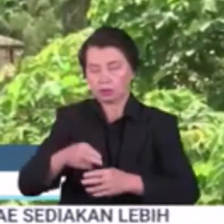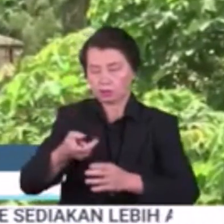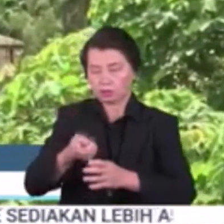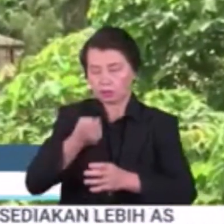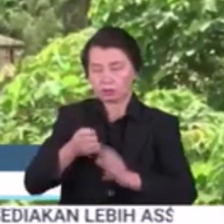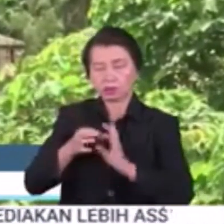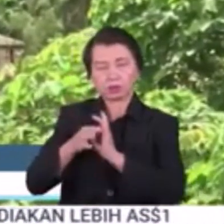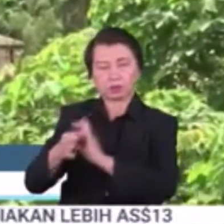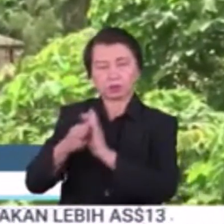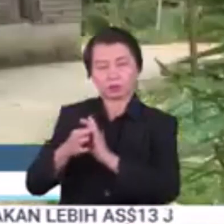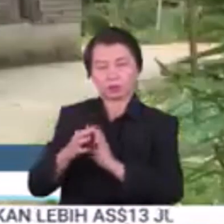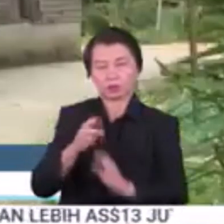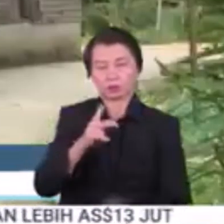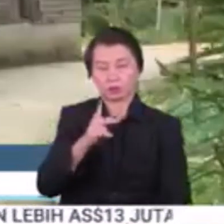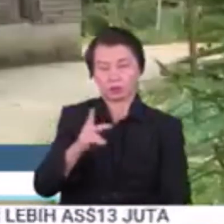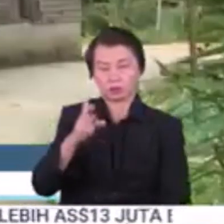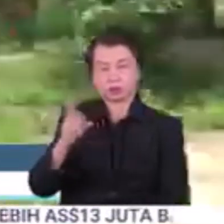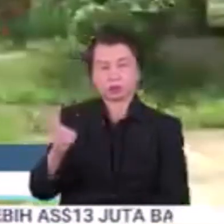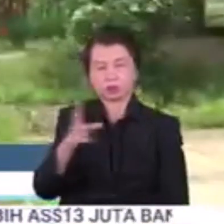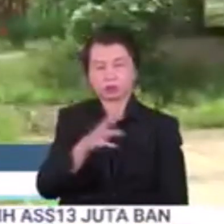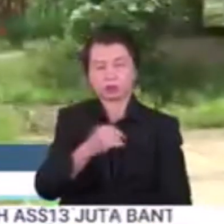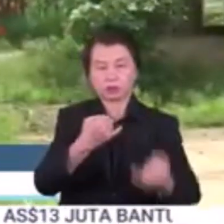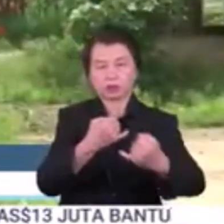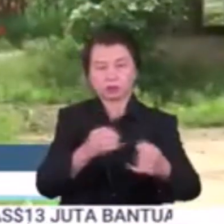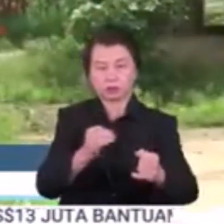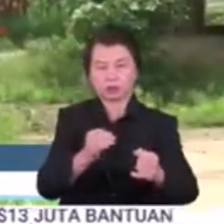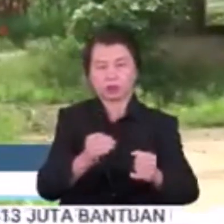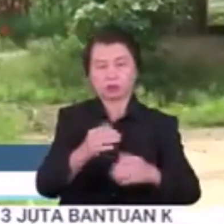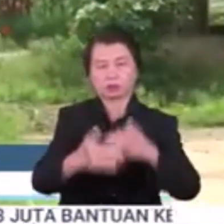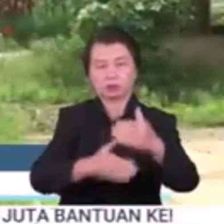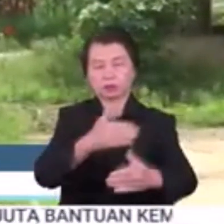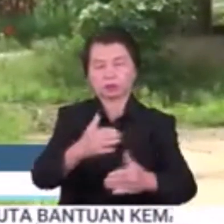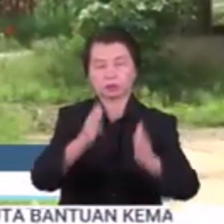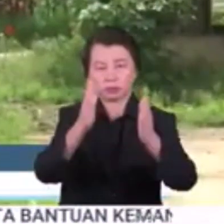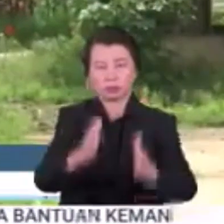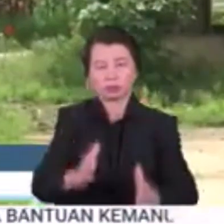Kementerian komunikasi dan digital dan jabatan kemajuan orang asli